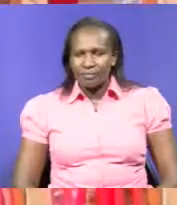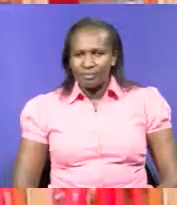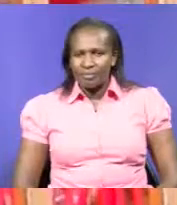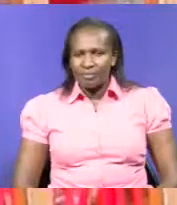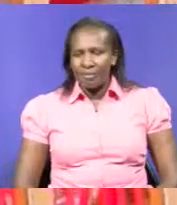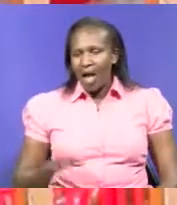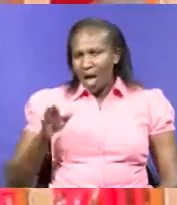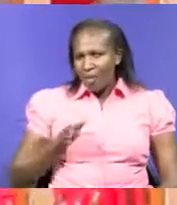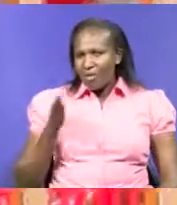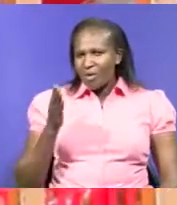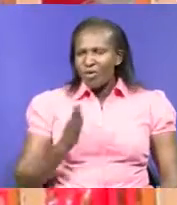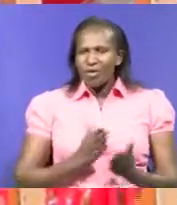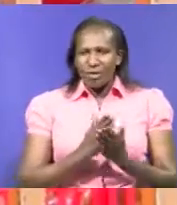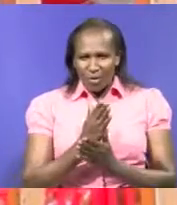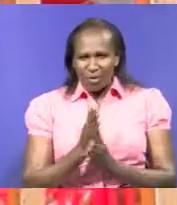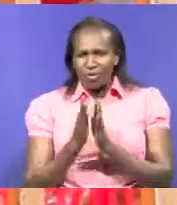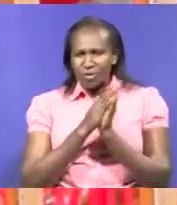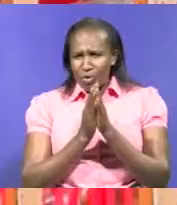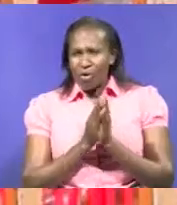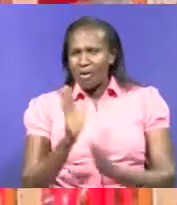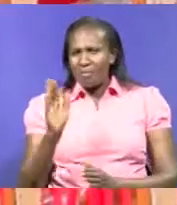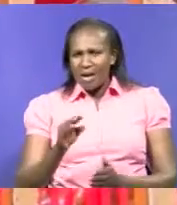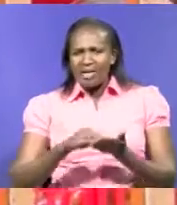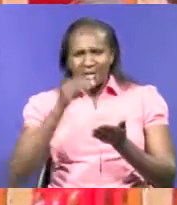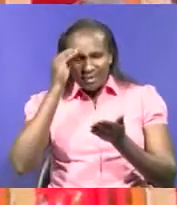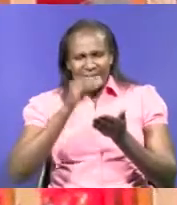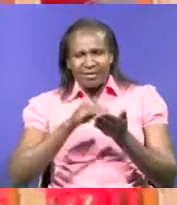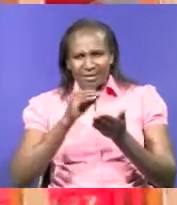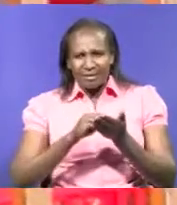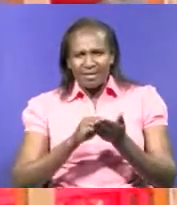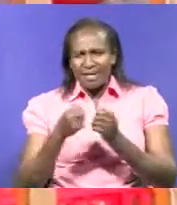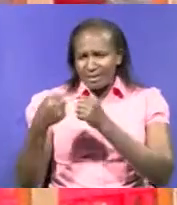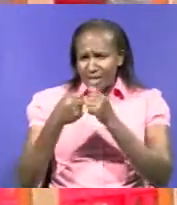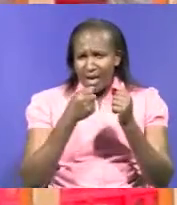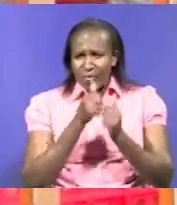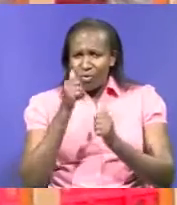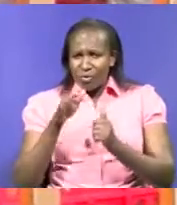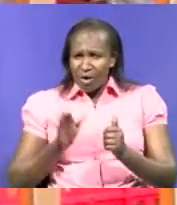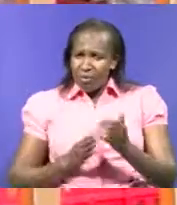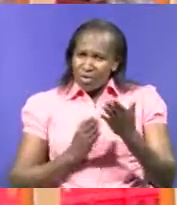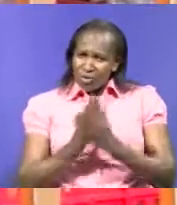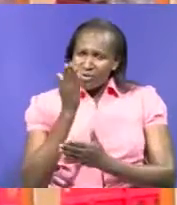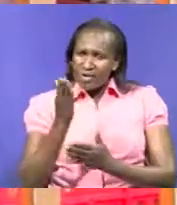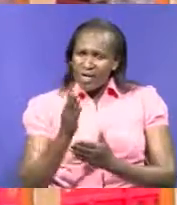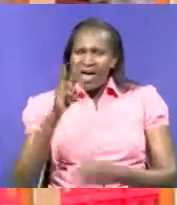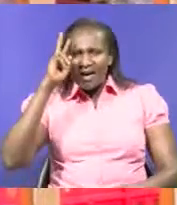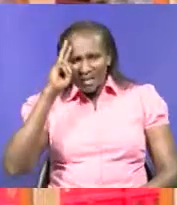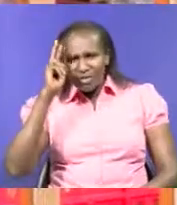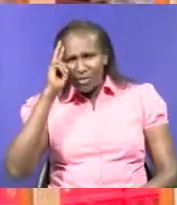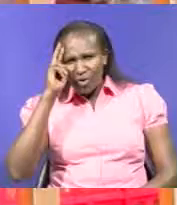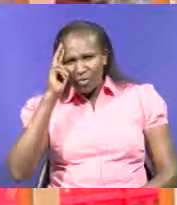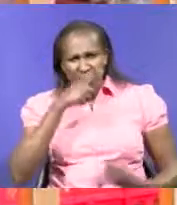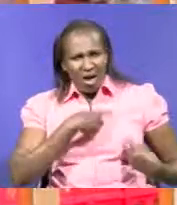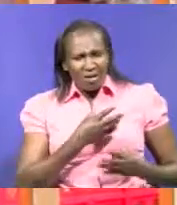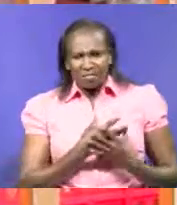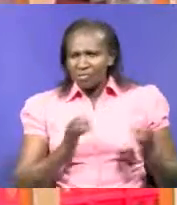Centrine Nanyama kupitia simulizi lake ametufunza kuwa licha ya changamoto unazopitia maishani, kuna sababu ya kufa moyo